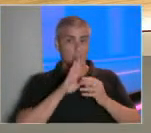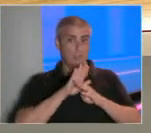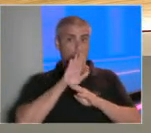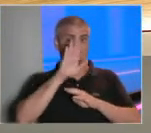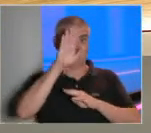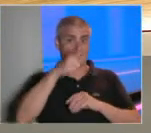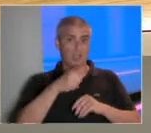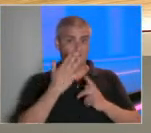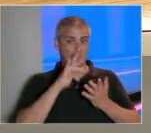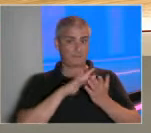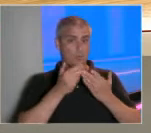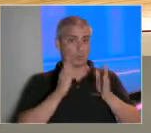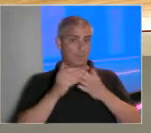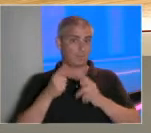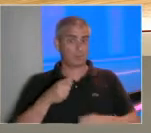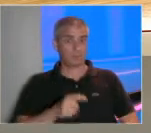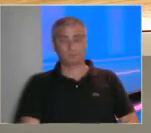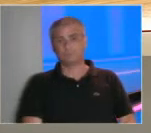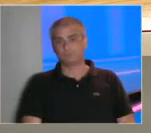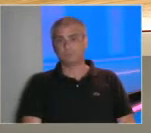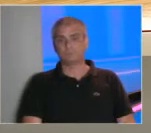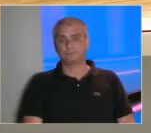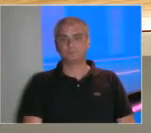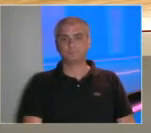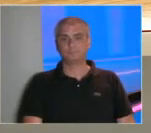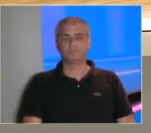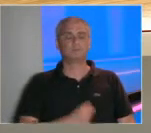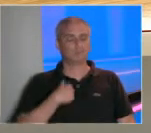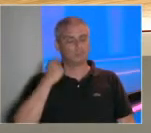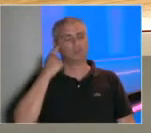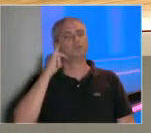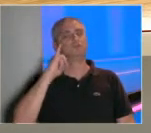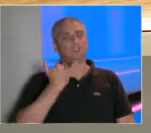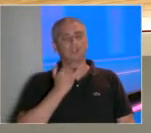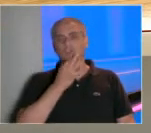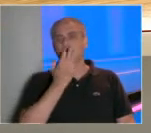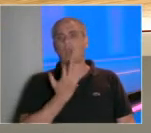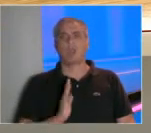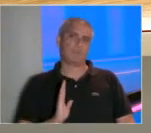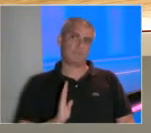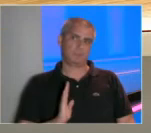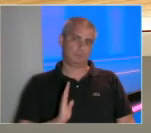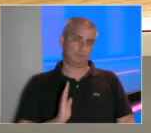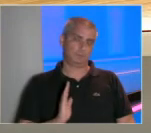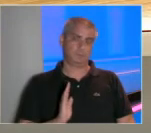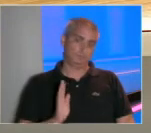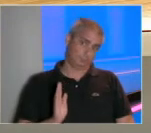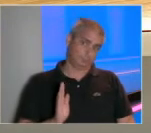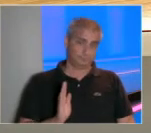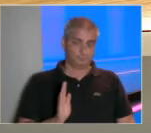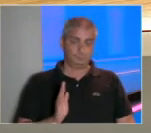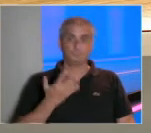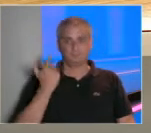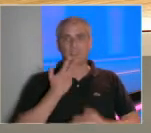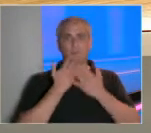ברגע שהמקומות האלה ייפתחו? אני מניח שכן, השאלה רק כמה תהיה.